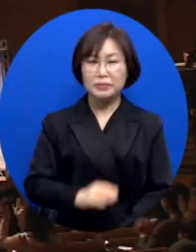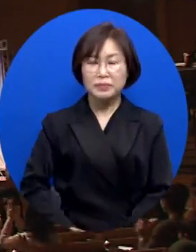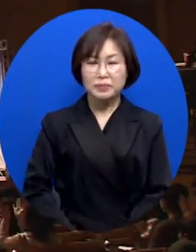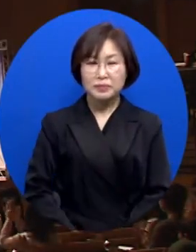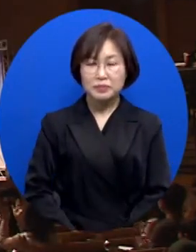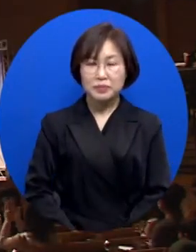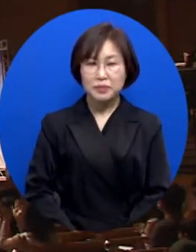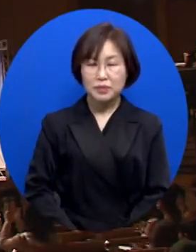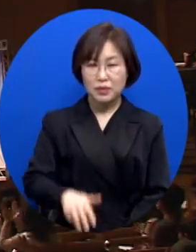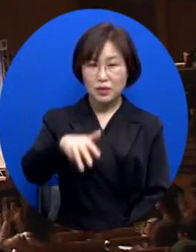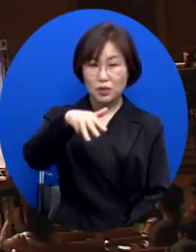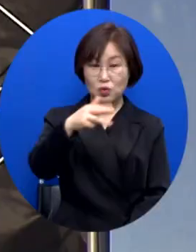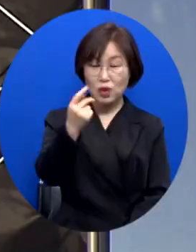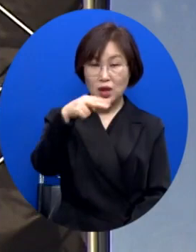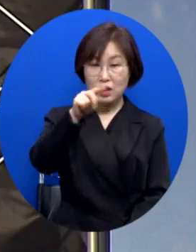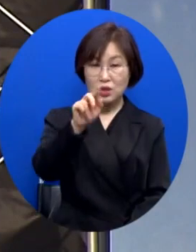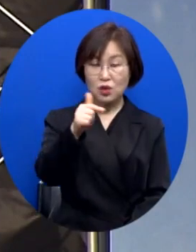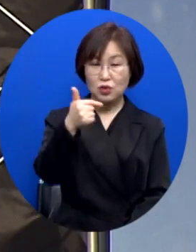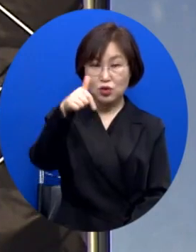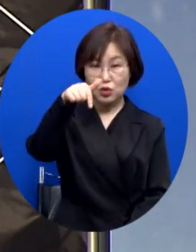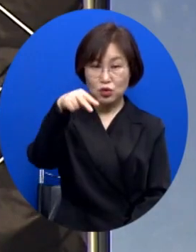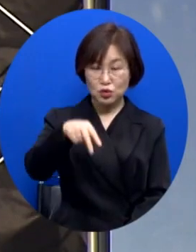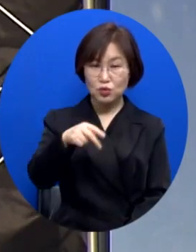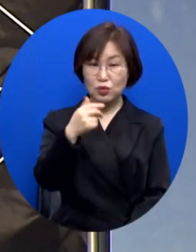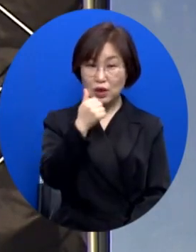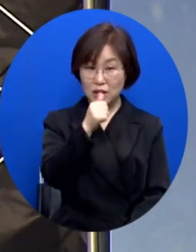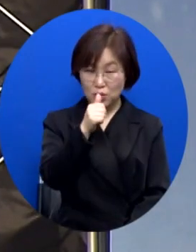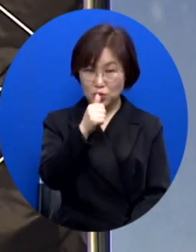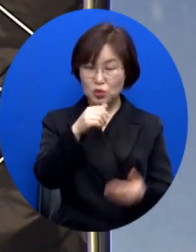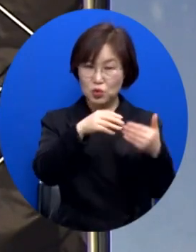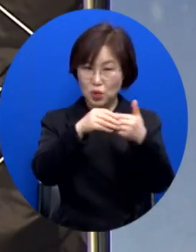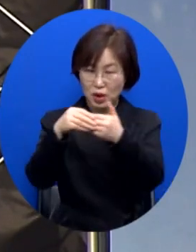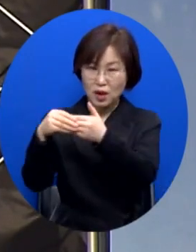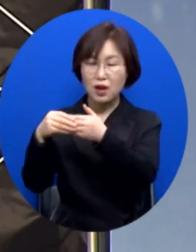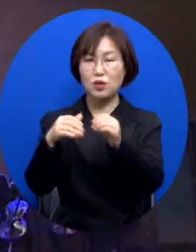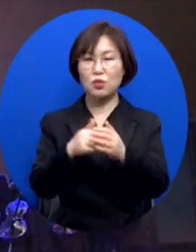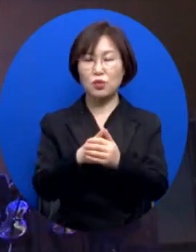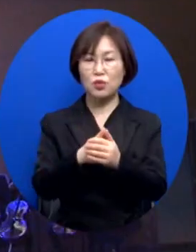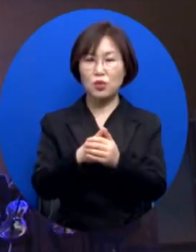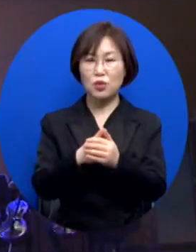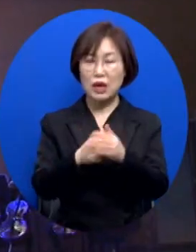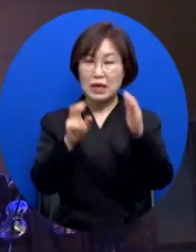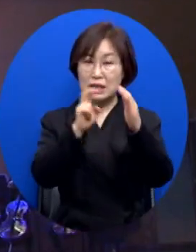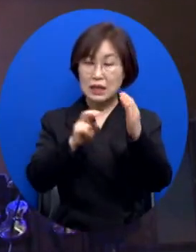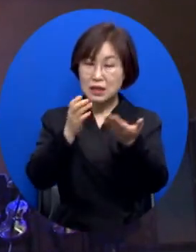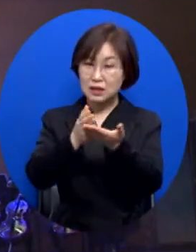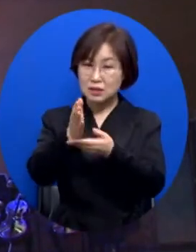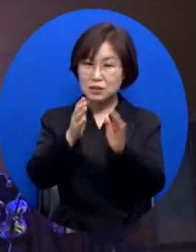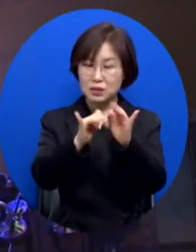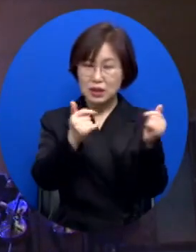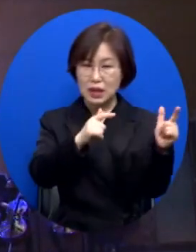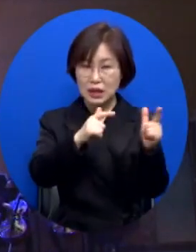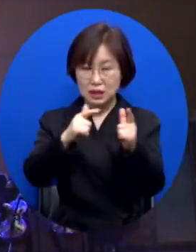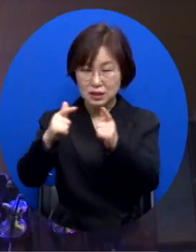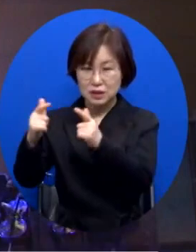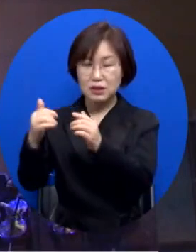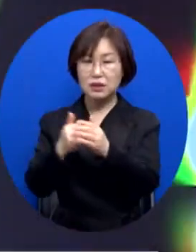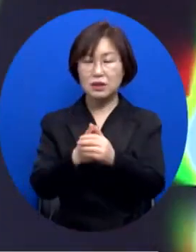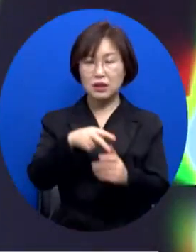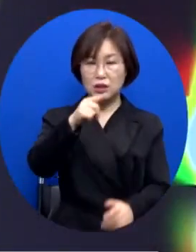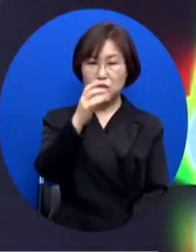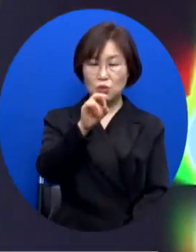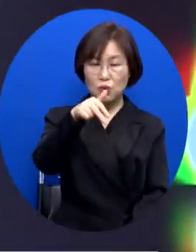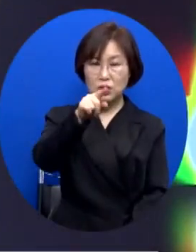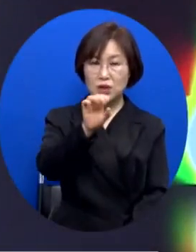최선규 아나운서의 사회로 진행된 찬양의 밤에는 김석균, 최미, 다윗과 유나단, 황국명,